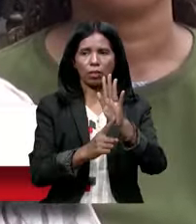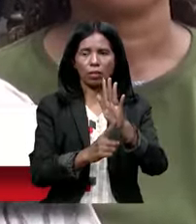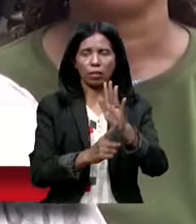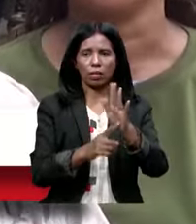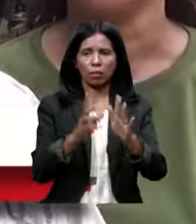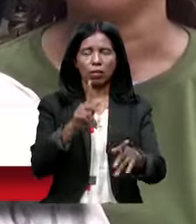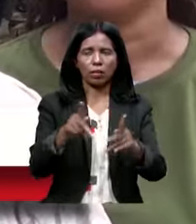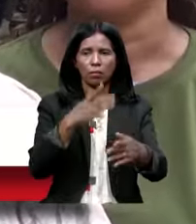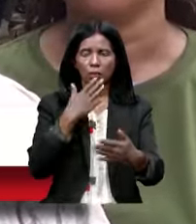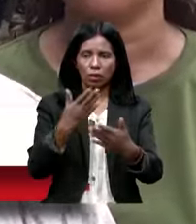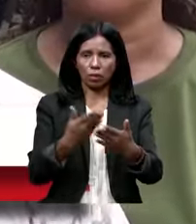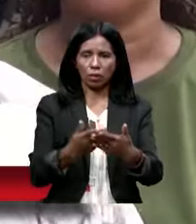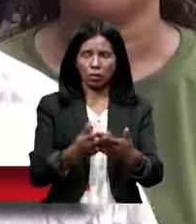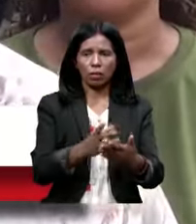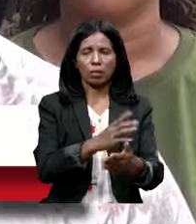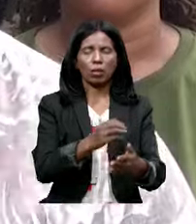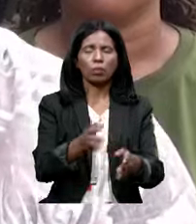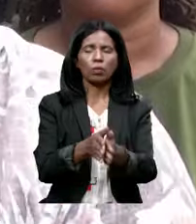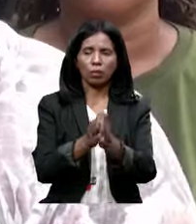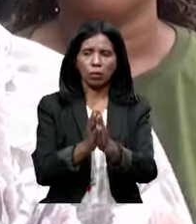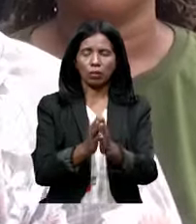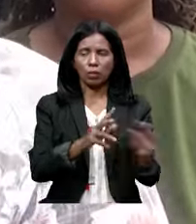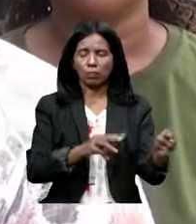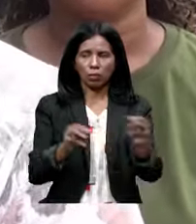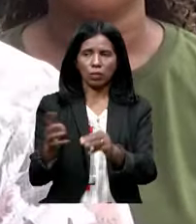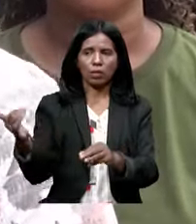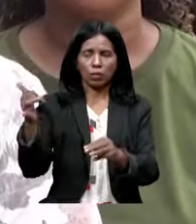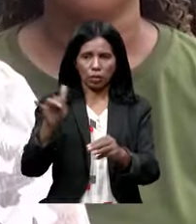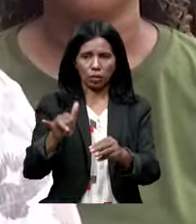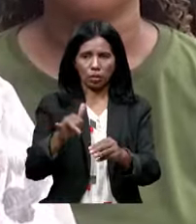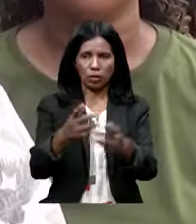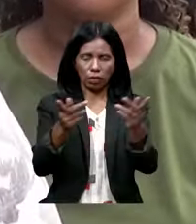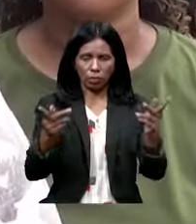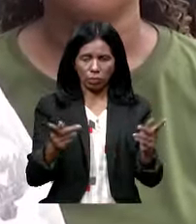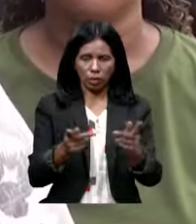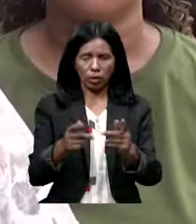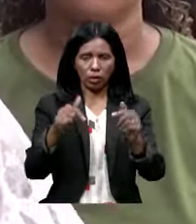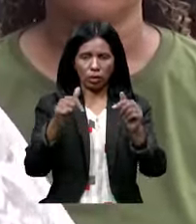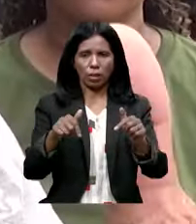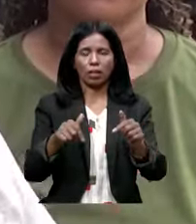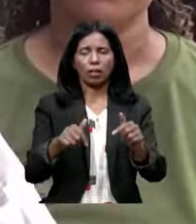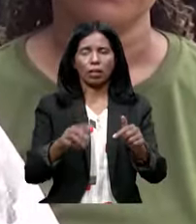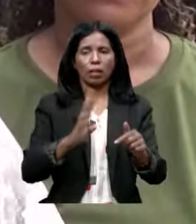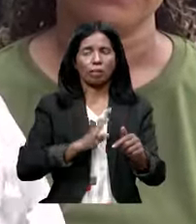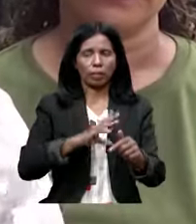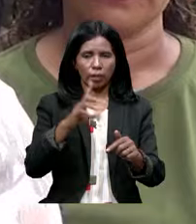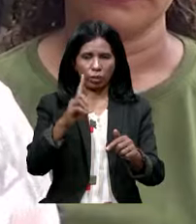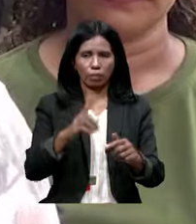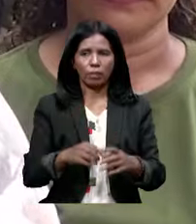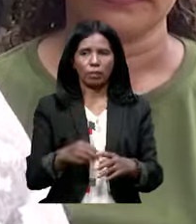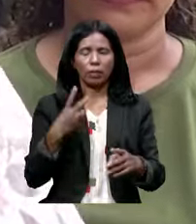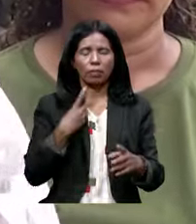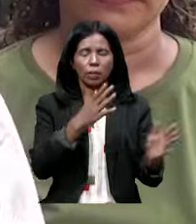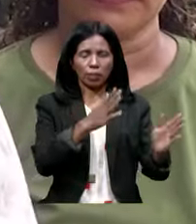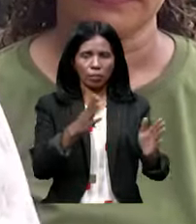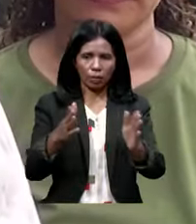orang sisus posisi superior sira kata kerja mu sira mai ha fatin litesto ya fatin iPhone kita nema kami berpara